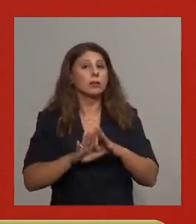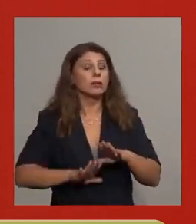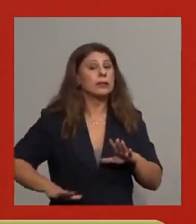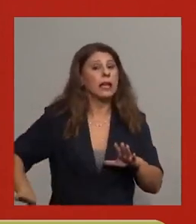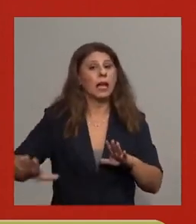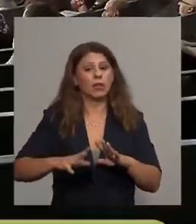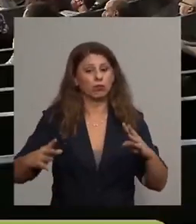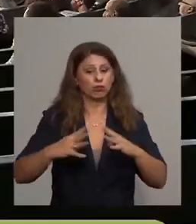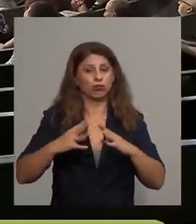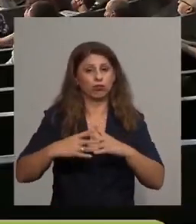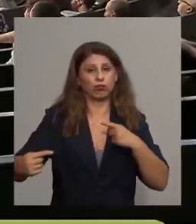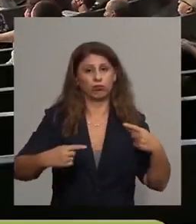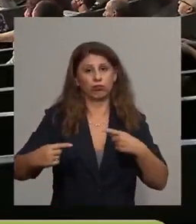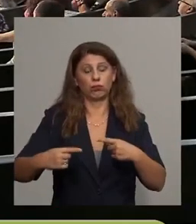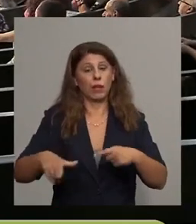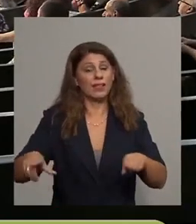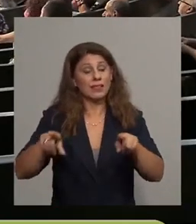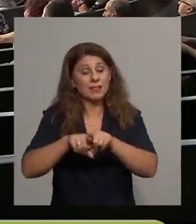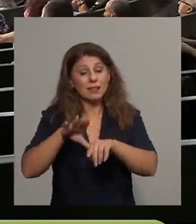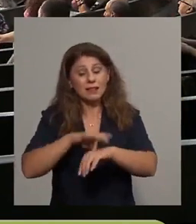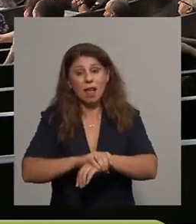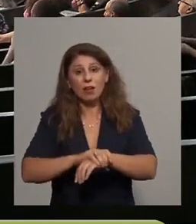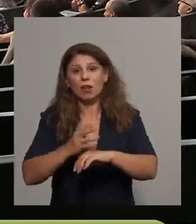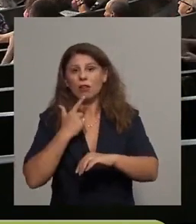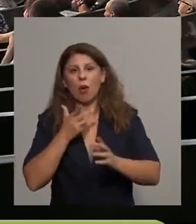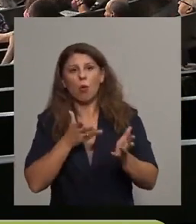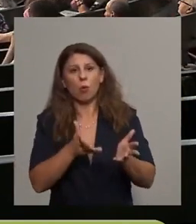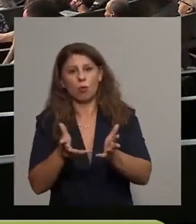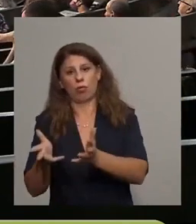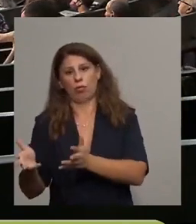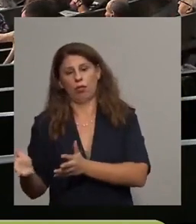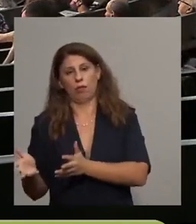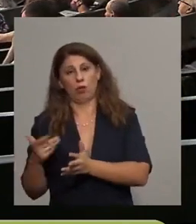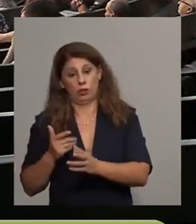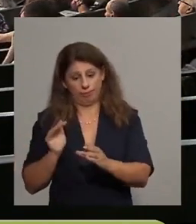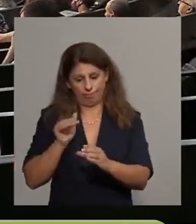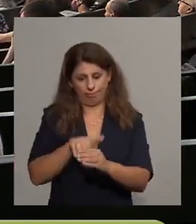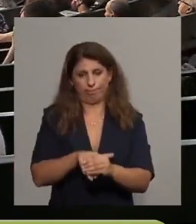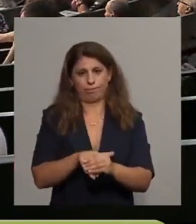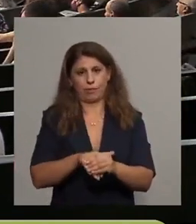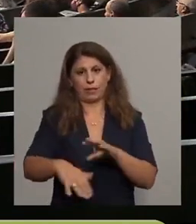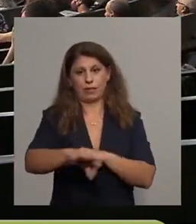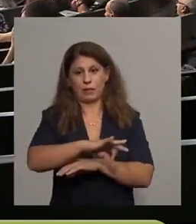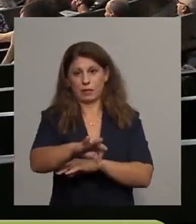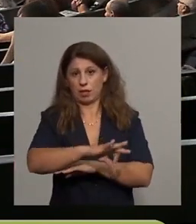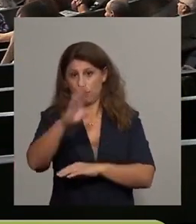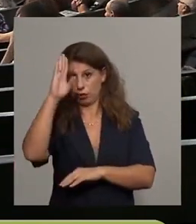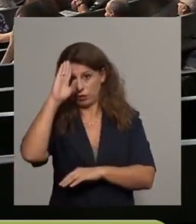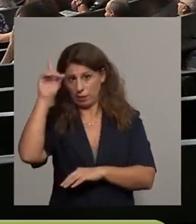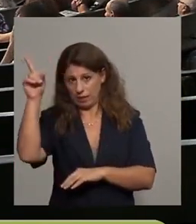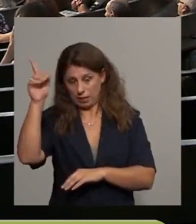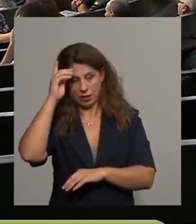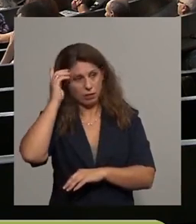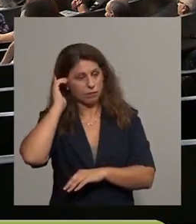σύγκρουση. Είναι συνένοχοι γιατί κοροϊδεύουν ότι η εμπλοκή στα σχέδια των Ηνωμένων